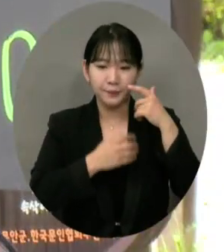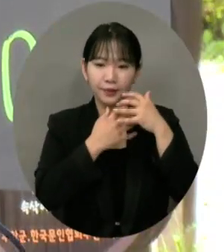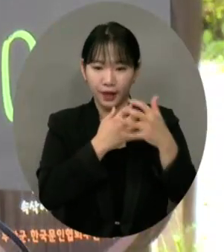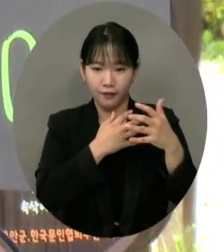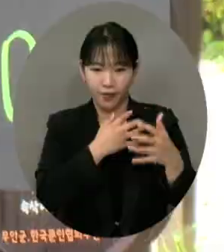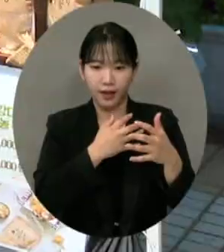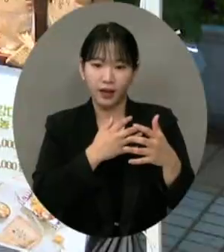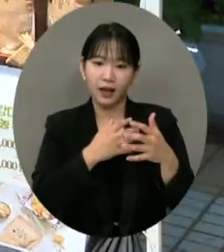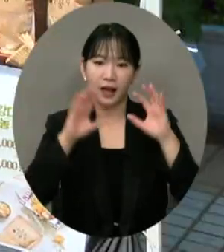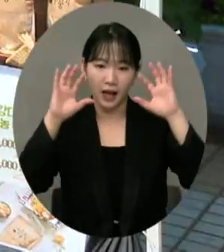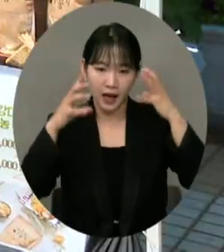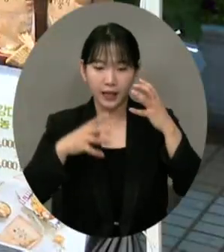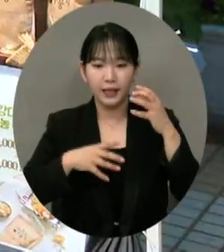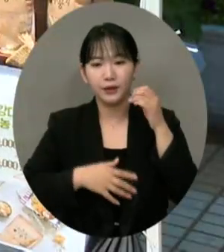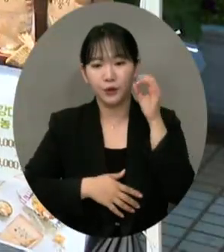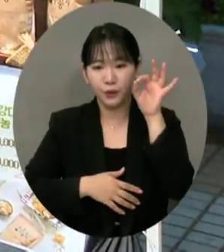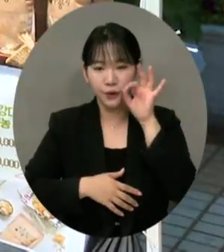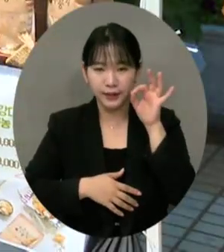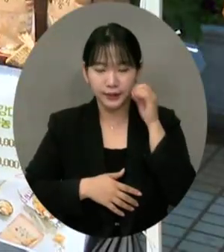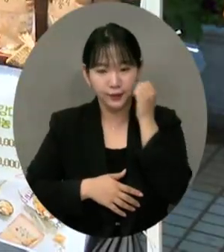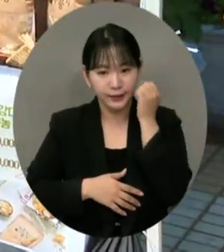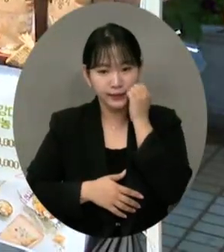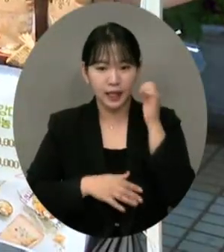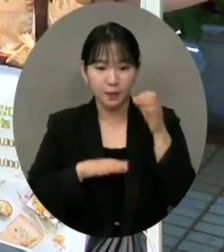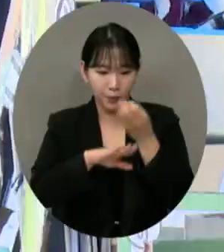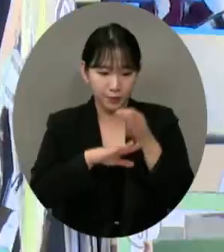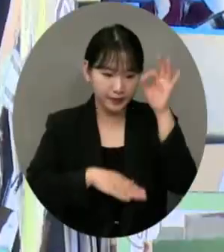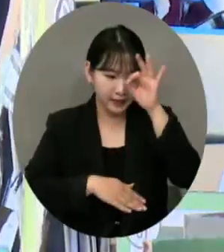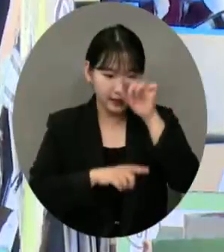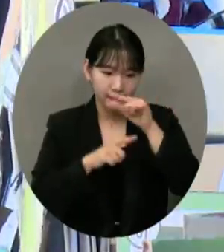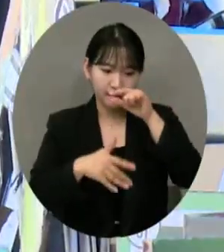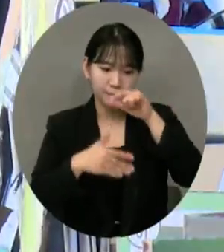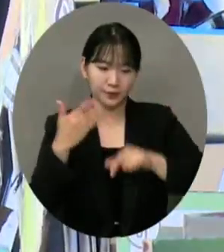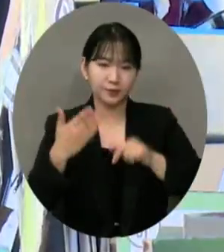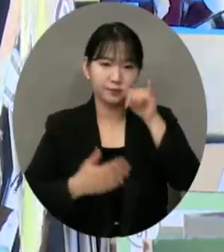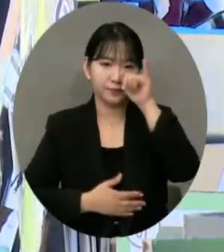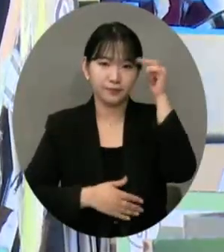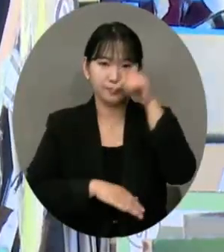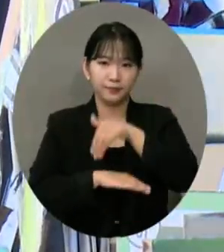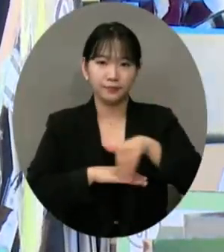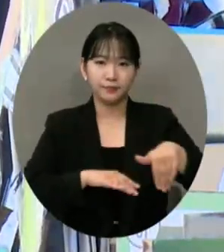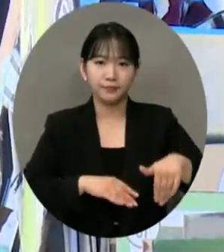어린이 과자 보물 찾기 등 다체로운 부대 행사가 열릴 예정입니다 l